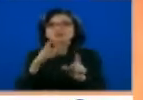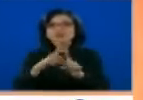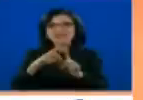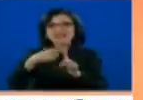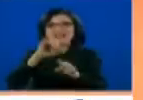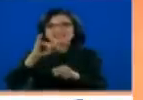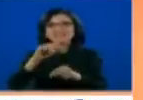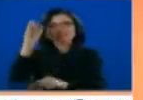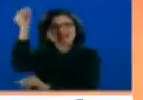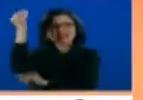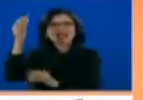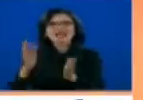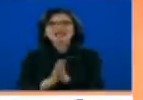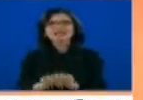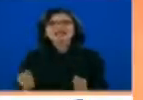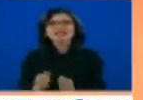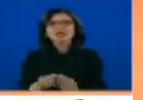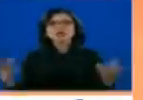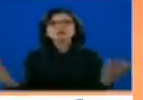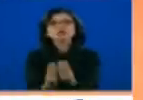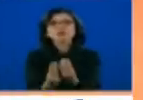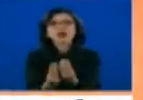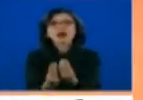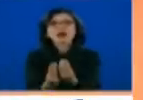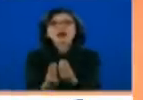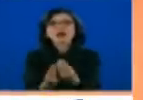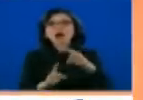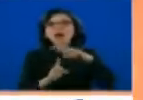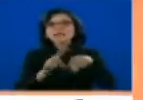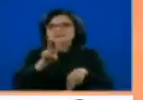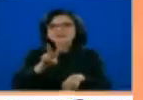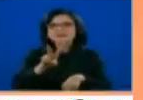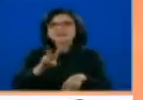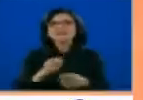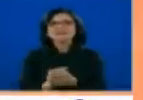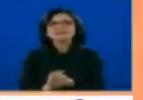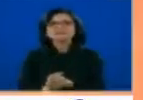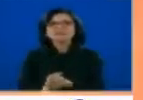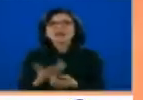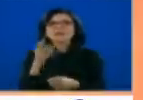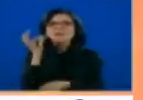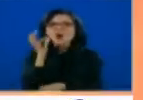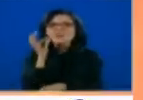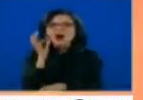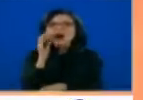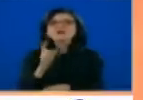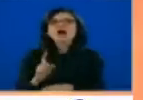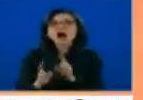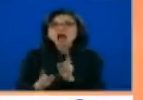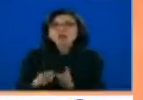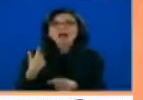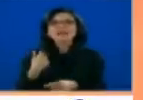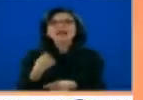Jakarta dan juga sejumlah TV penyelenggara kami mohon maaf jika seandainya ada